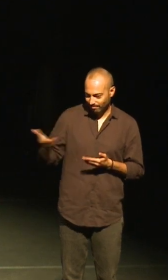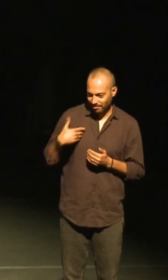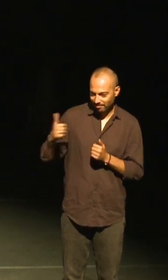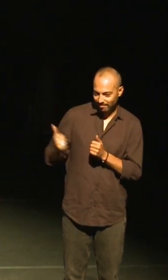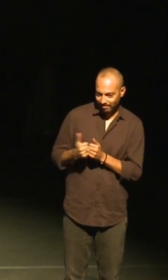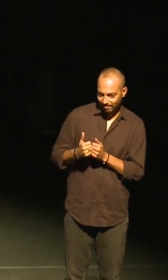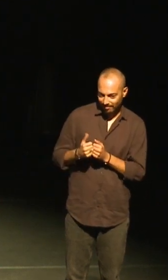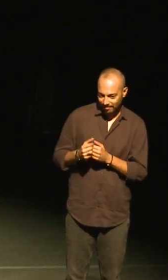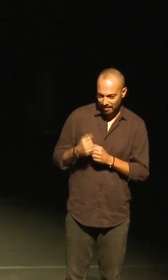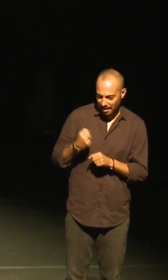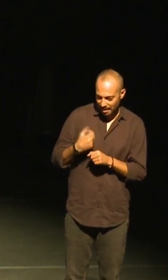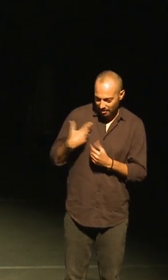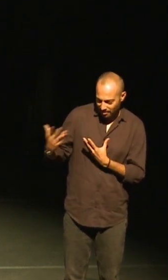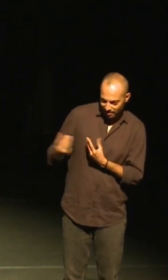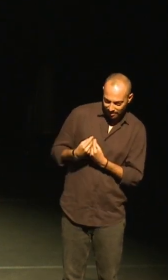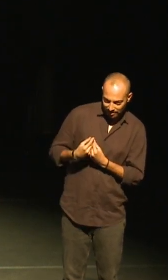Benvenuto